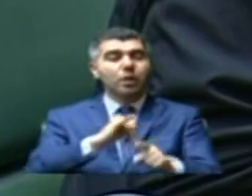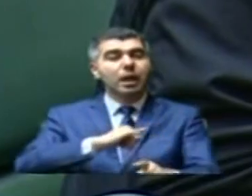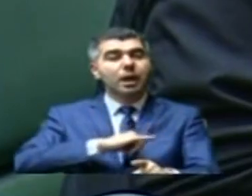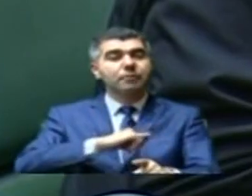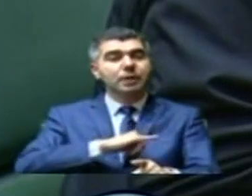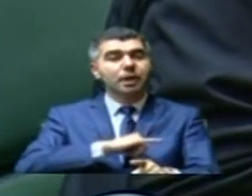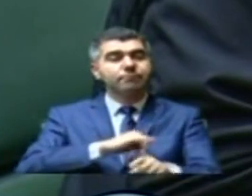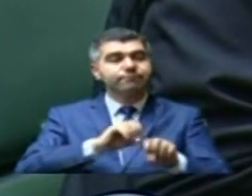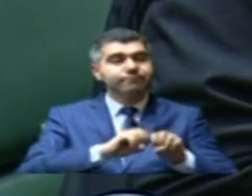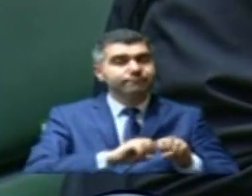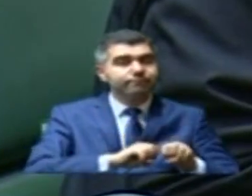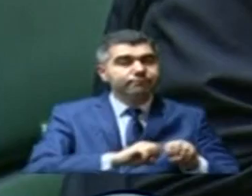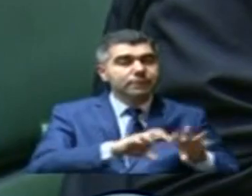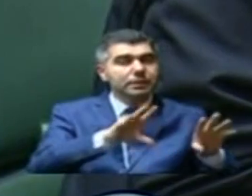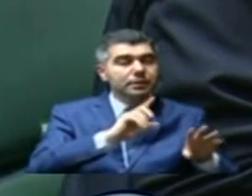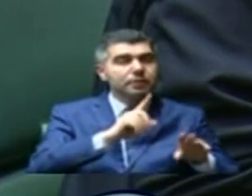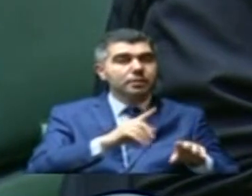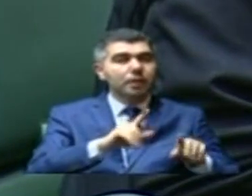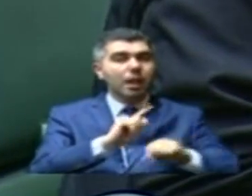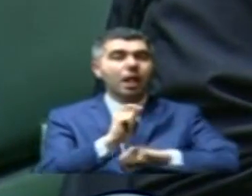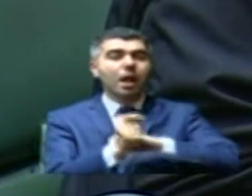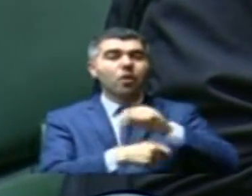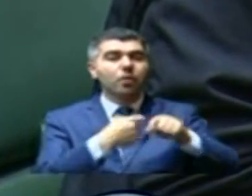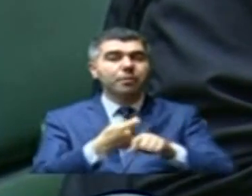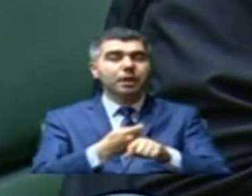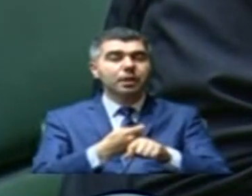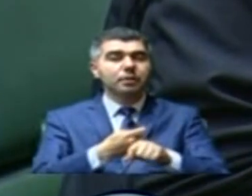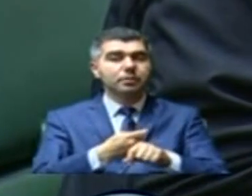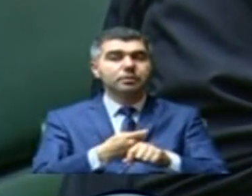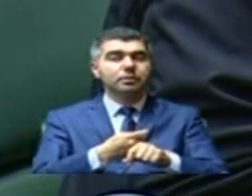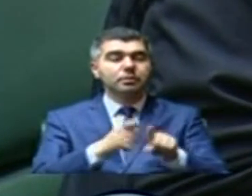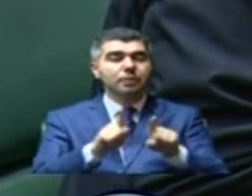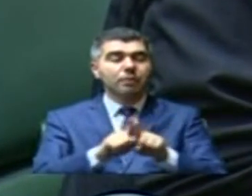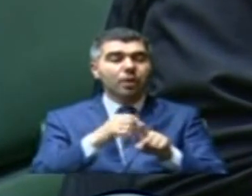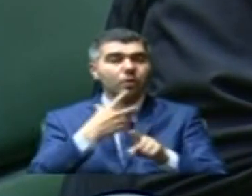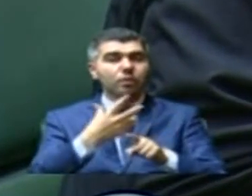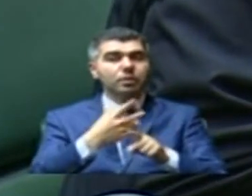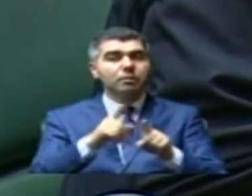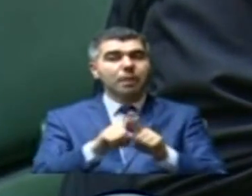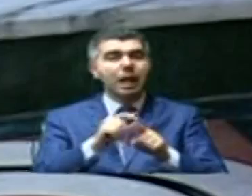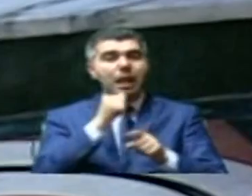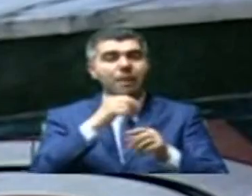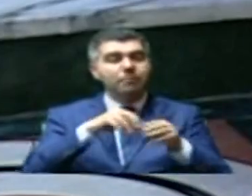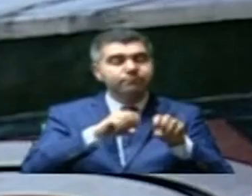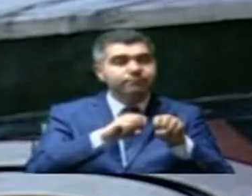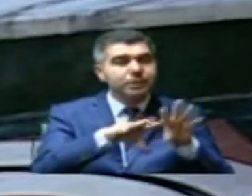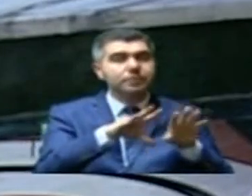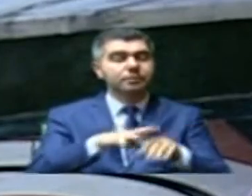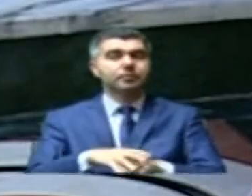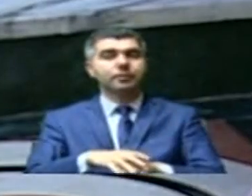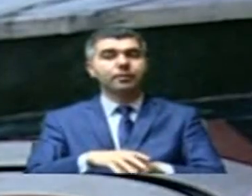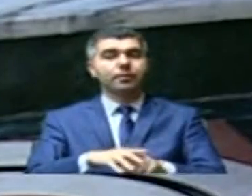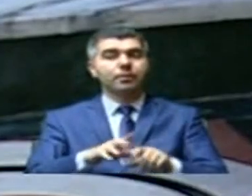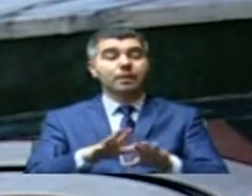وخاصه الباديه نودغال اللي فيها اشكال حقيقي واللي تصبت في الاحتجاج ديال تحيت. هذا هو الاشكال الحقيقي. بالتالي